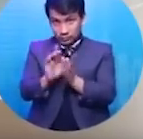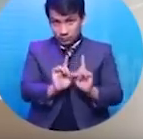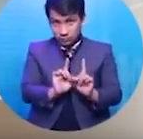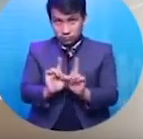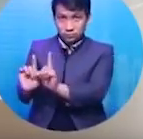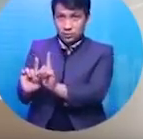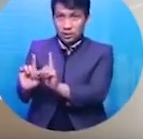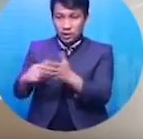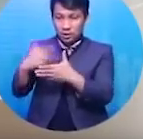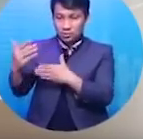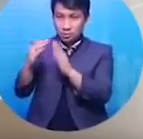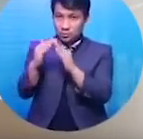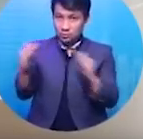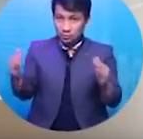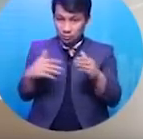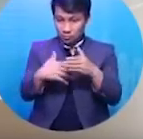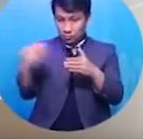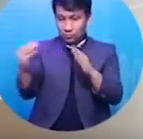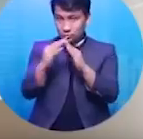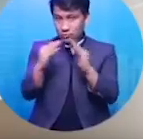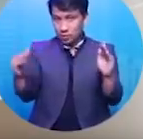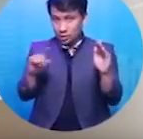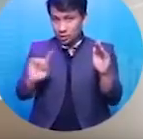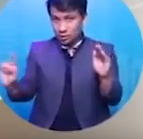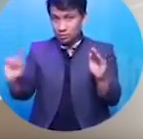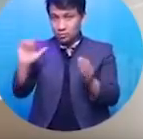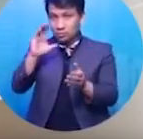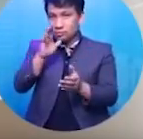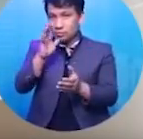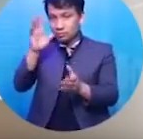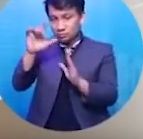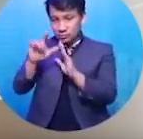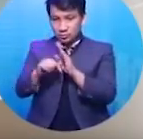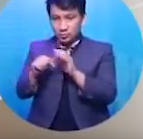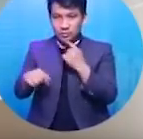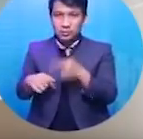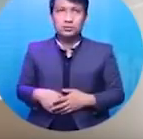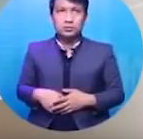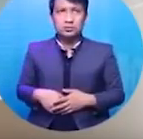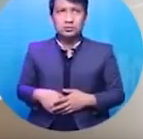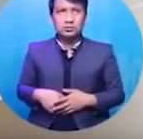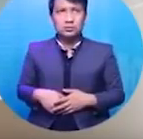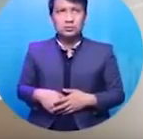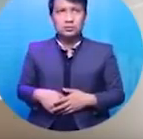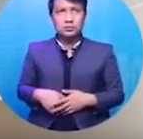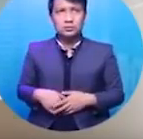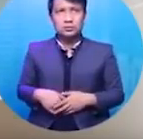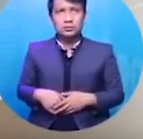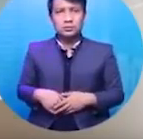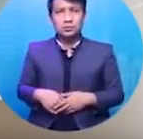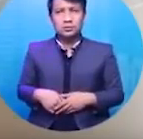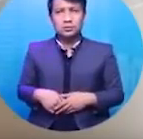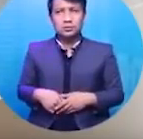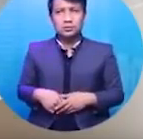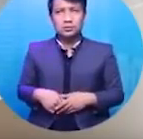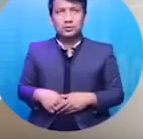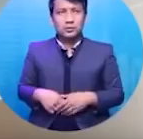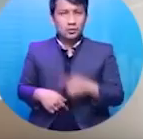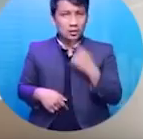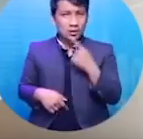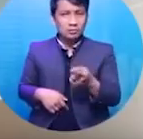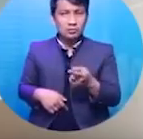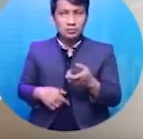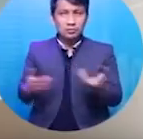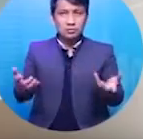ng Bienan nyo. Pero paglabas mo, pinagduro-duro, pinagmura-mura pa ako. Sir, magulo. Usually, kung